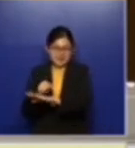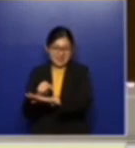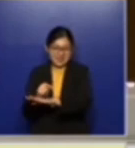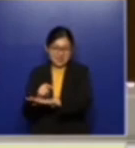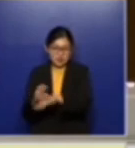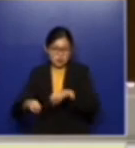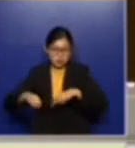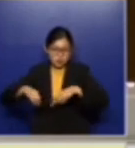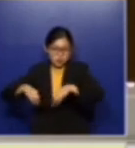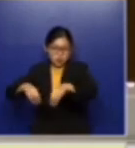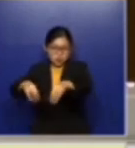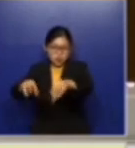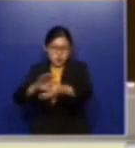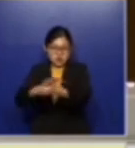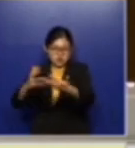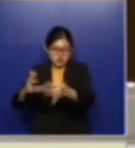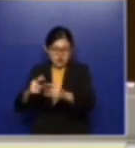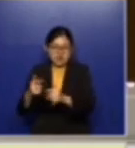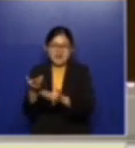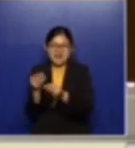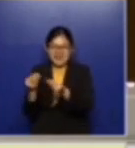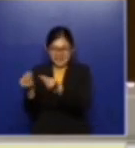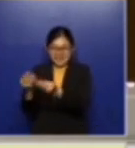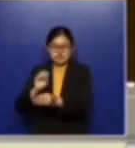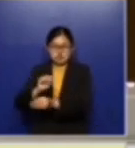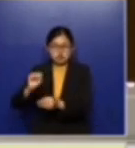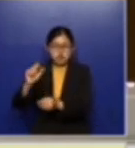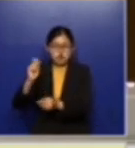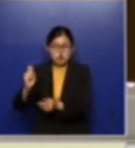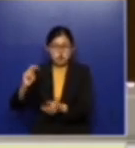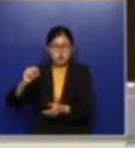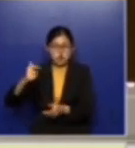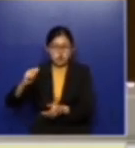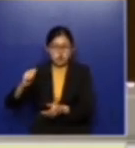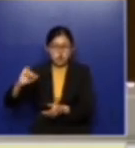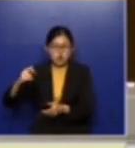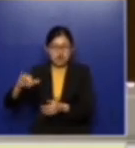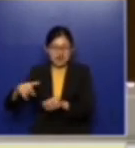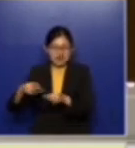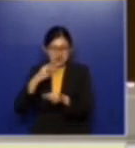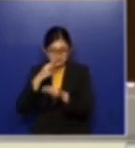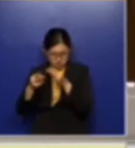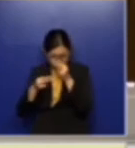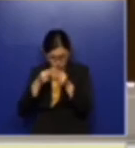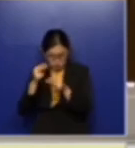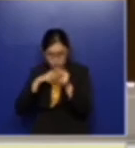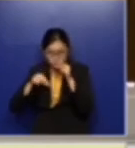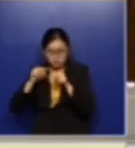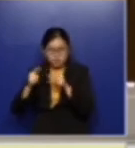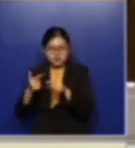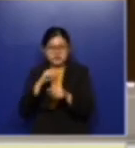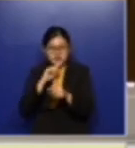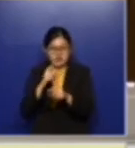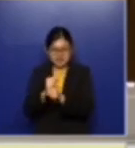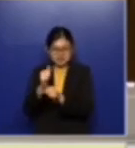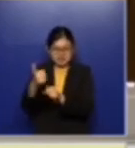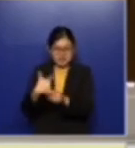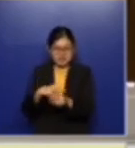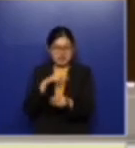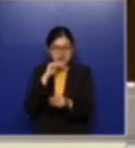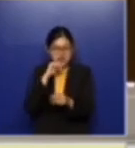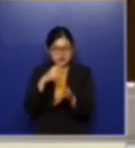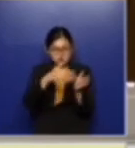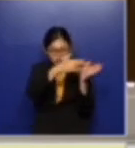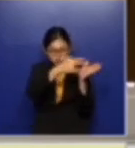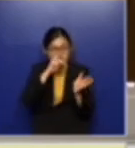เนี่ยให้องค์อาจไปดูสิถ้าอยากจะได้สูบน้ำผมจะส่งไปให้เลยสูบจากแม่น้ำส่งขึ้นไปน